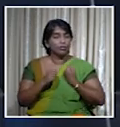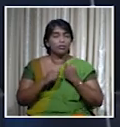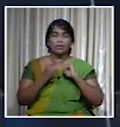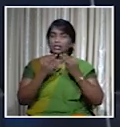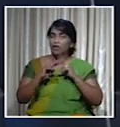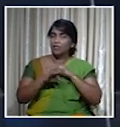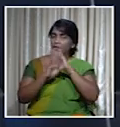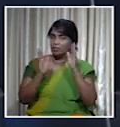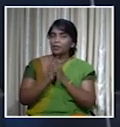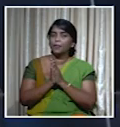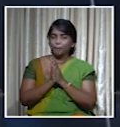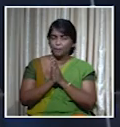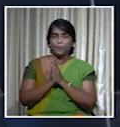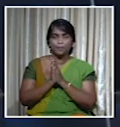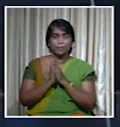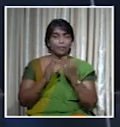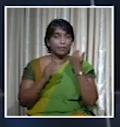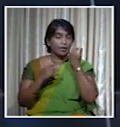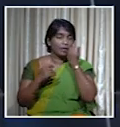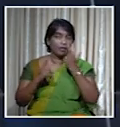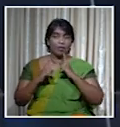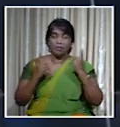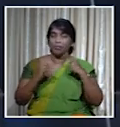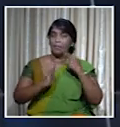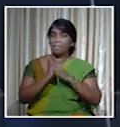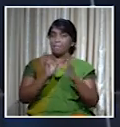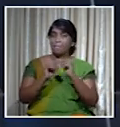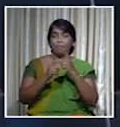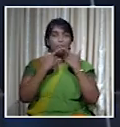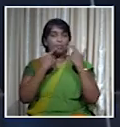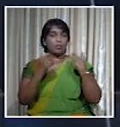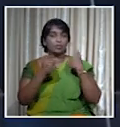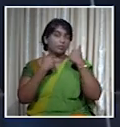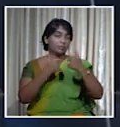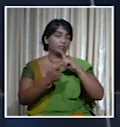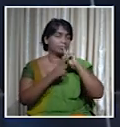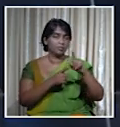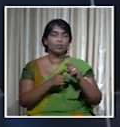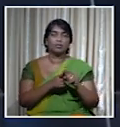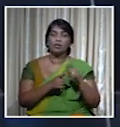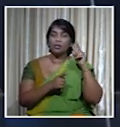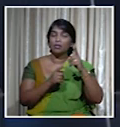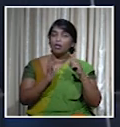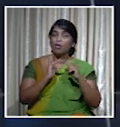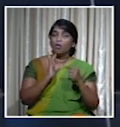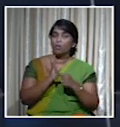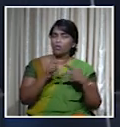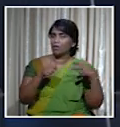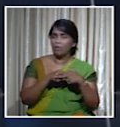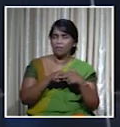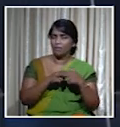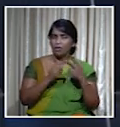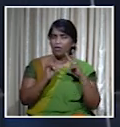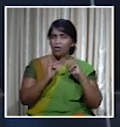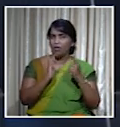සියලු කාර්ය මණ්ඩලයන් අපි සුව විරුවන් කියලා මෙහි මාධ්‍යවලින් ලොකුවට අතිශෝක්තියෙන් වර්ණනා කරද්දී ඔවුන්ගේ අතිකාල කපනවා නම්